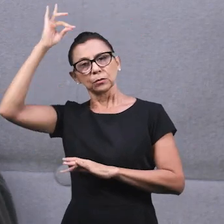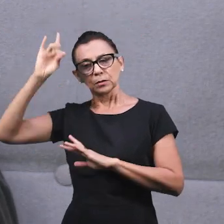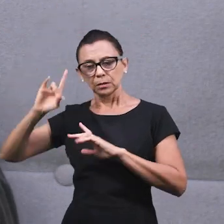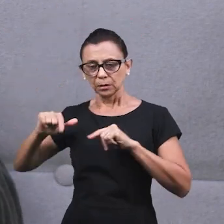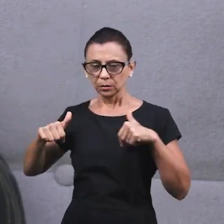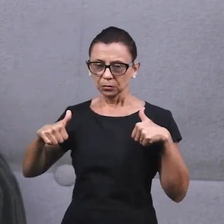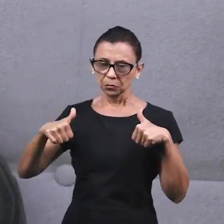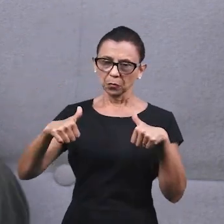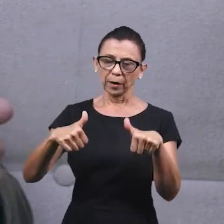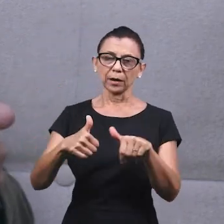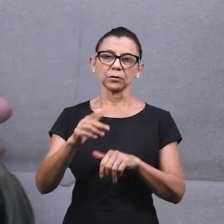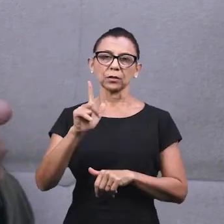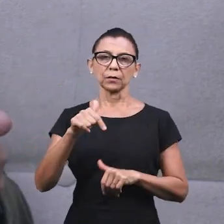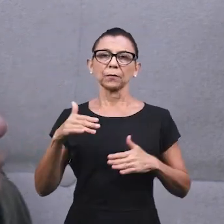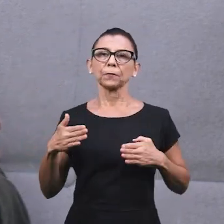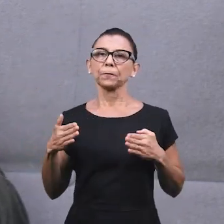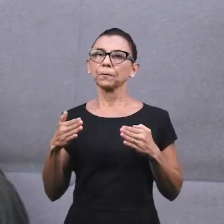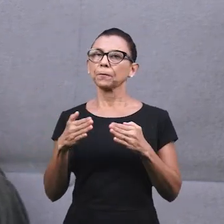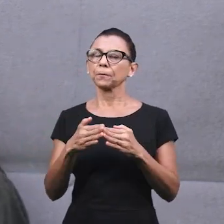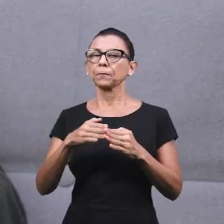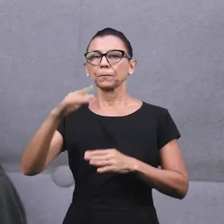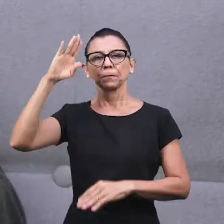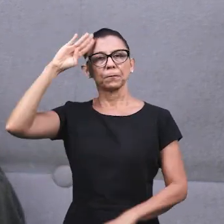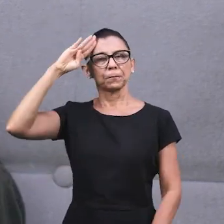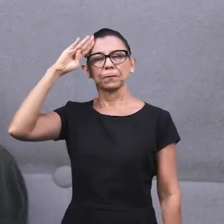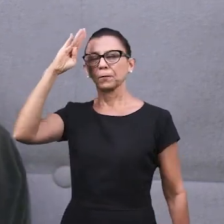est et continue à l'être